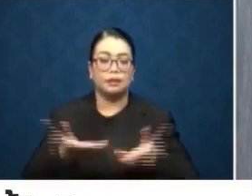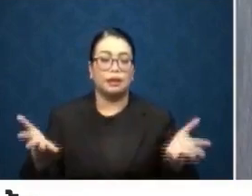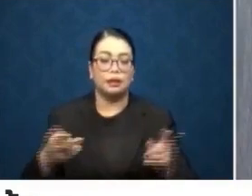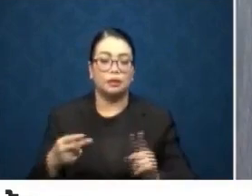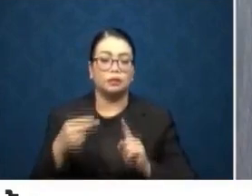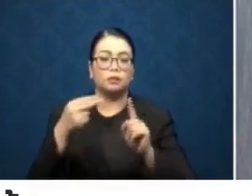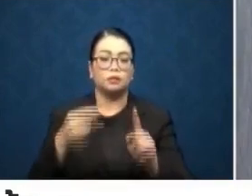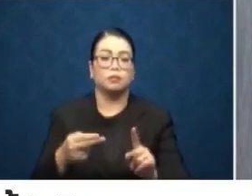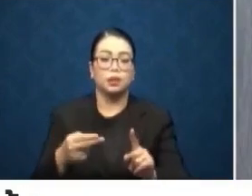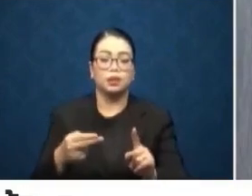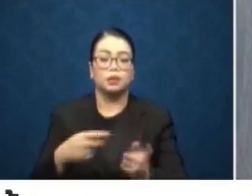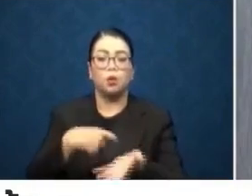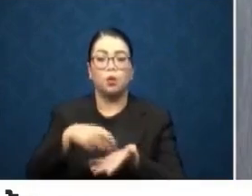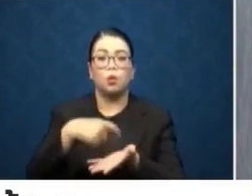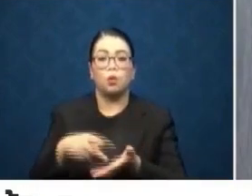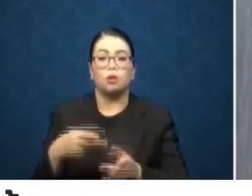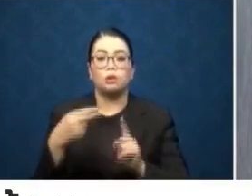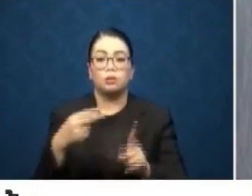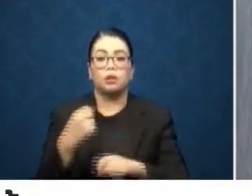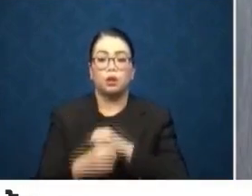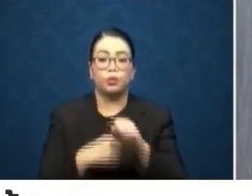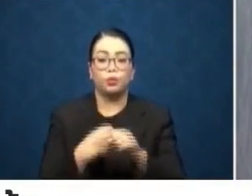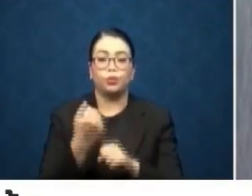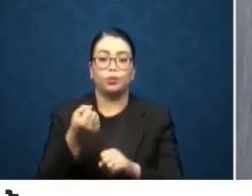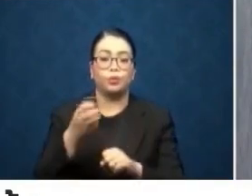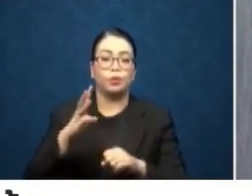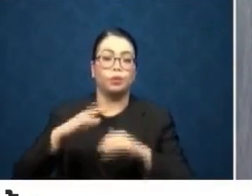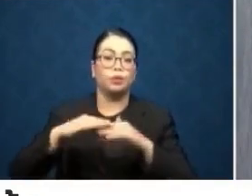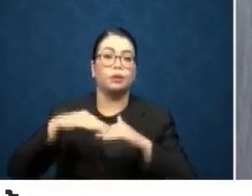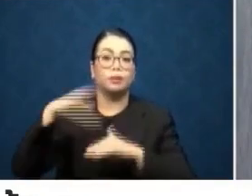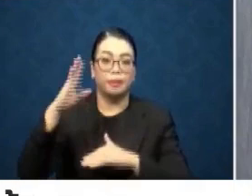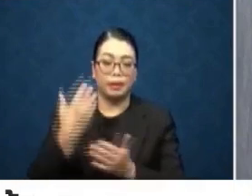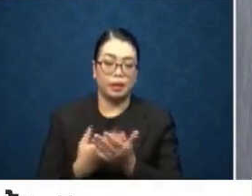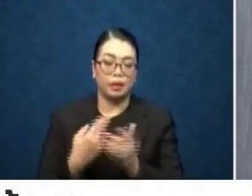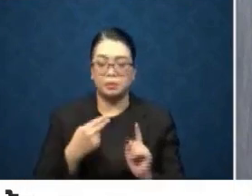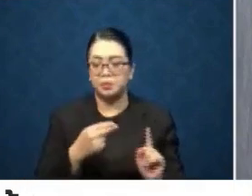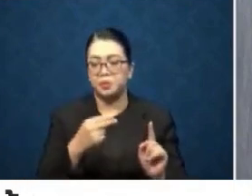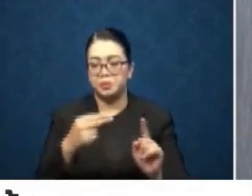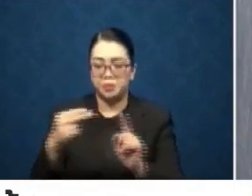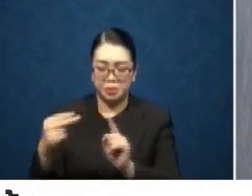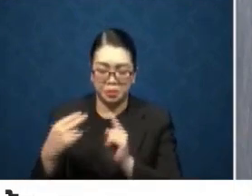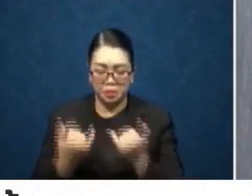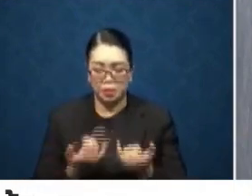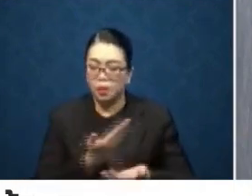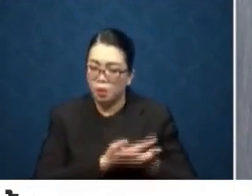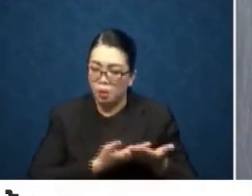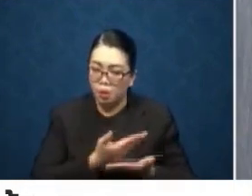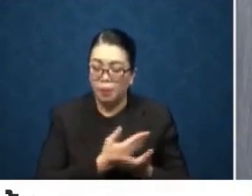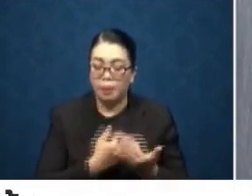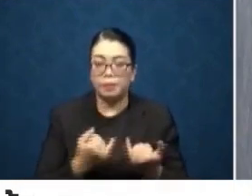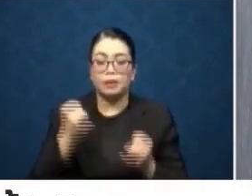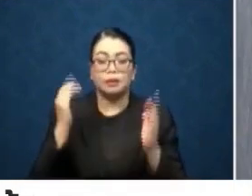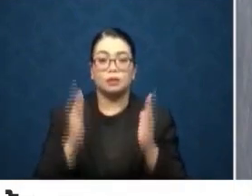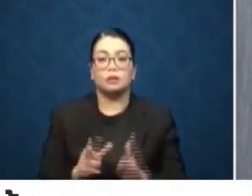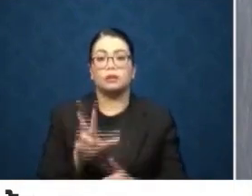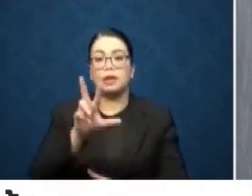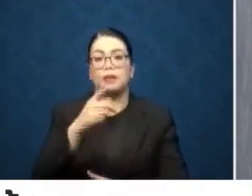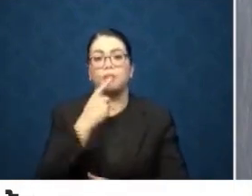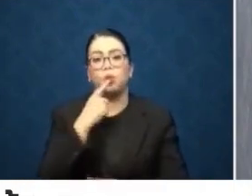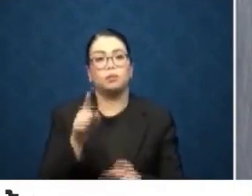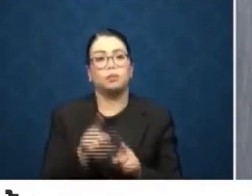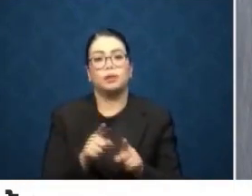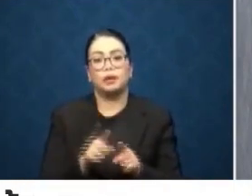ตลาดเก็งกำไรทั่วโลกเป็นความเสี่ยงหากรัฐบาลจะเข้าไปรับประกันมลมูลค่าและนำเข้าสู่การซื้อขาย